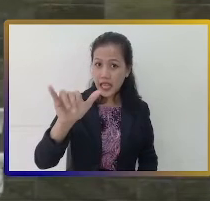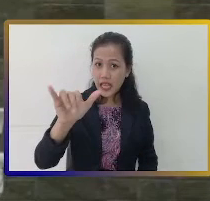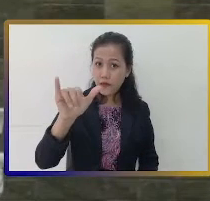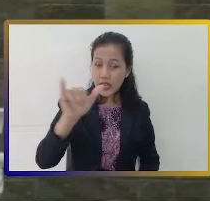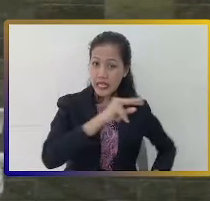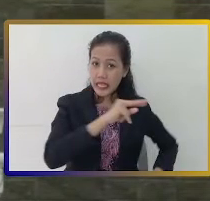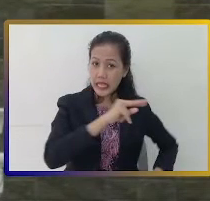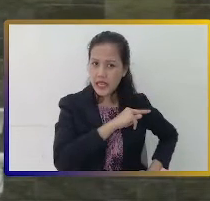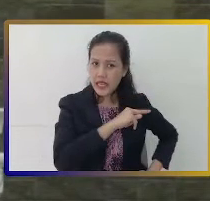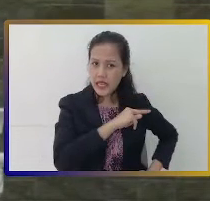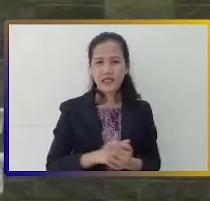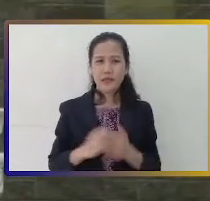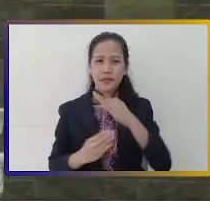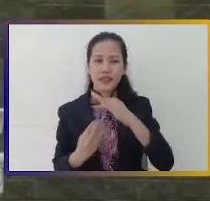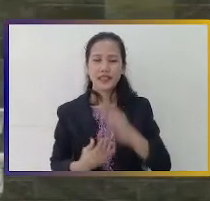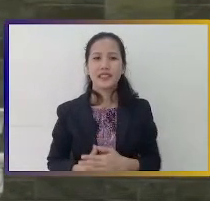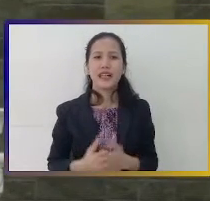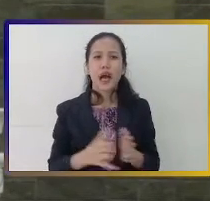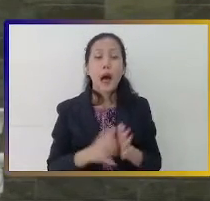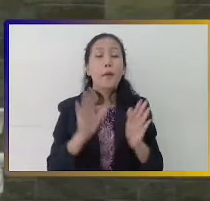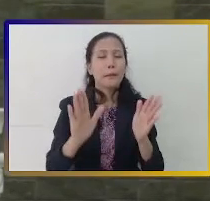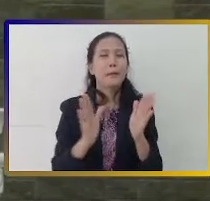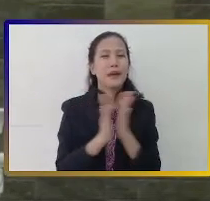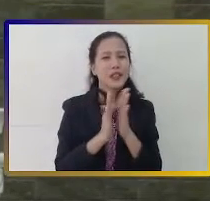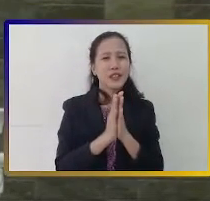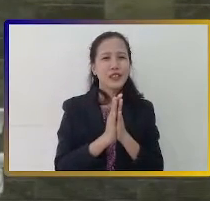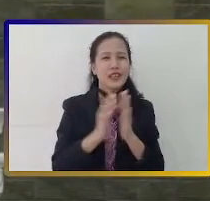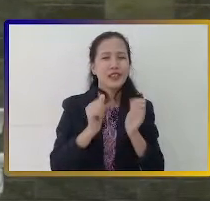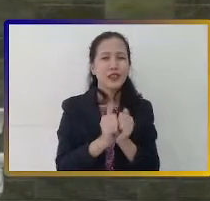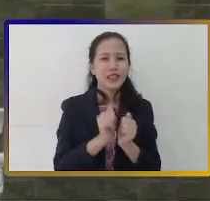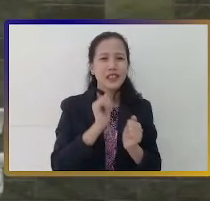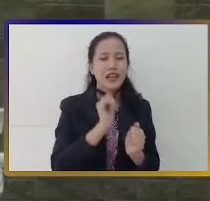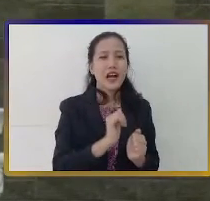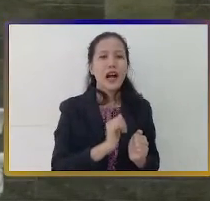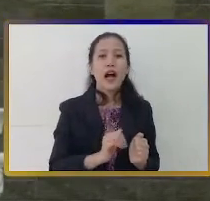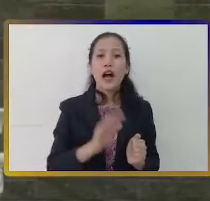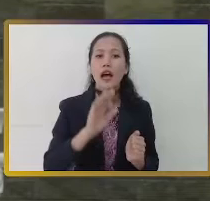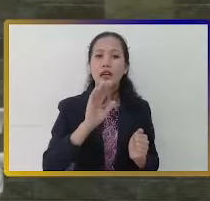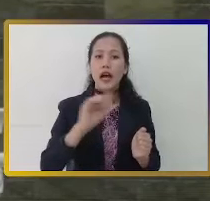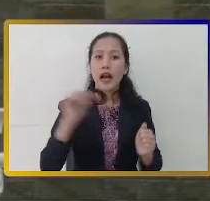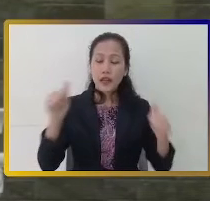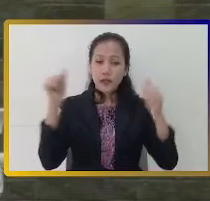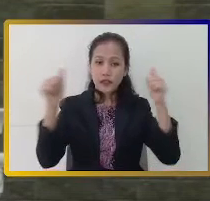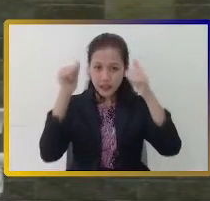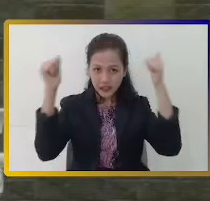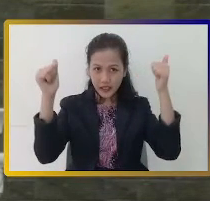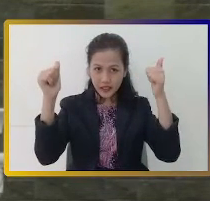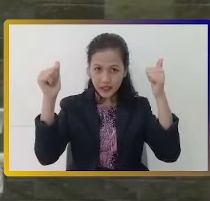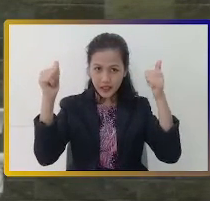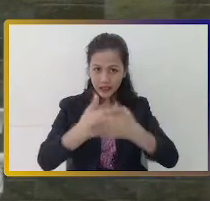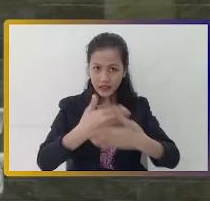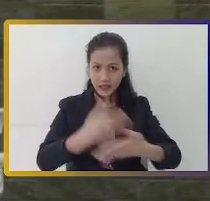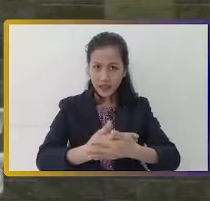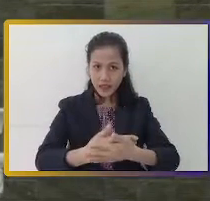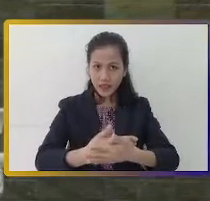na anniversary this coming September 15 and 16, you know.